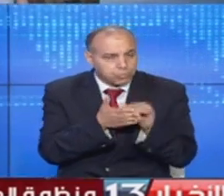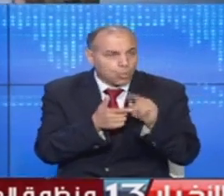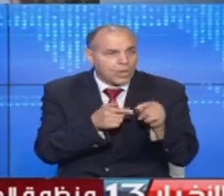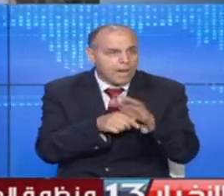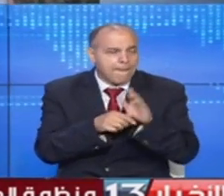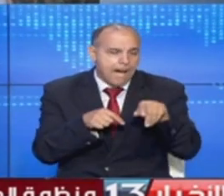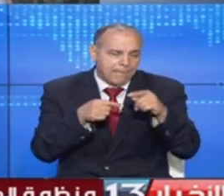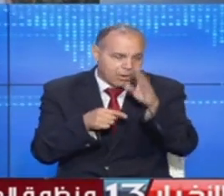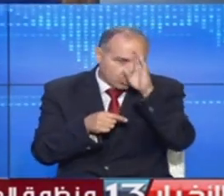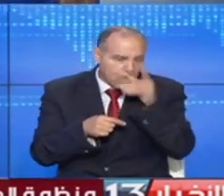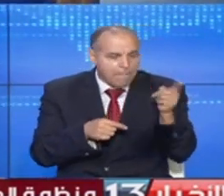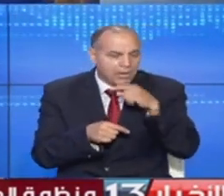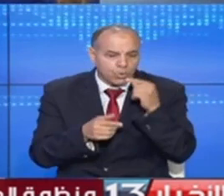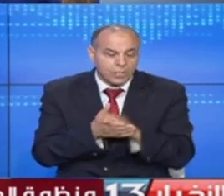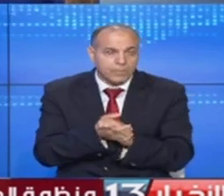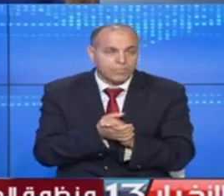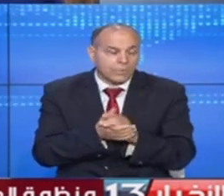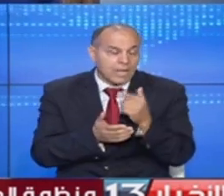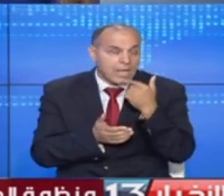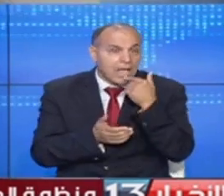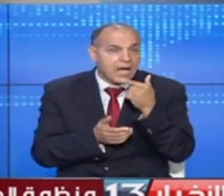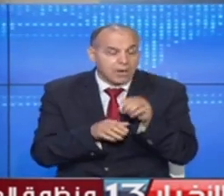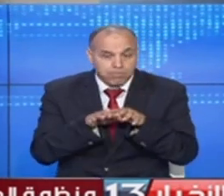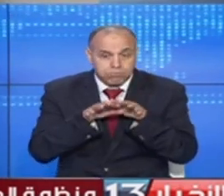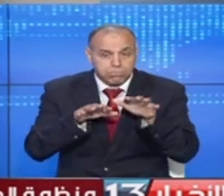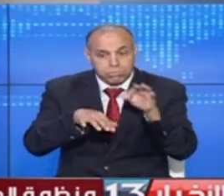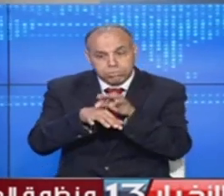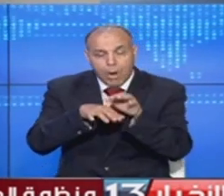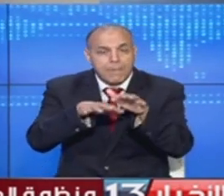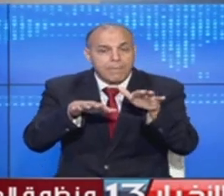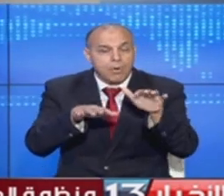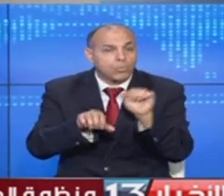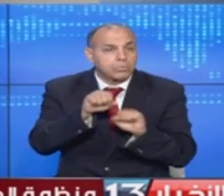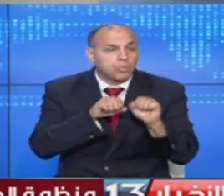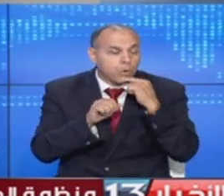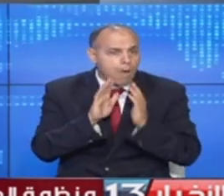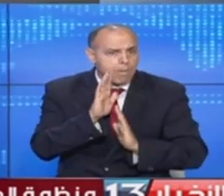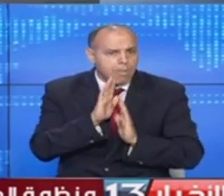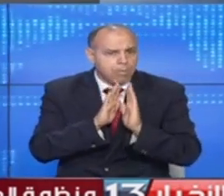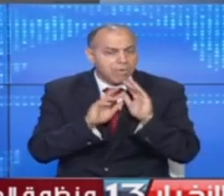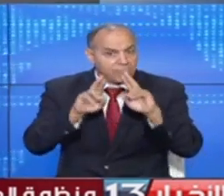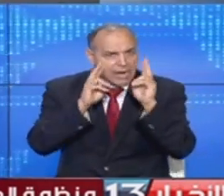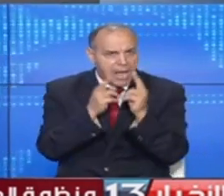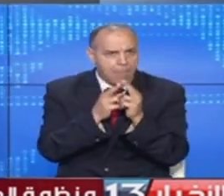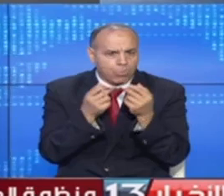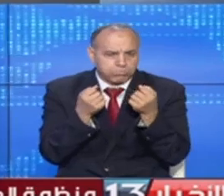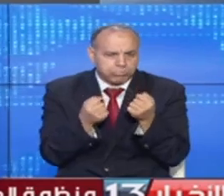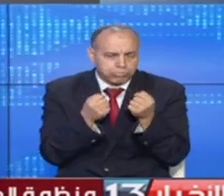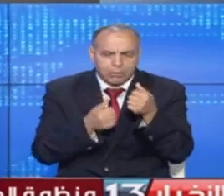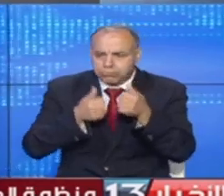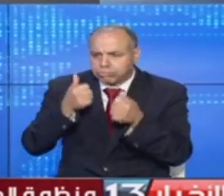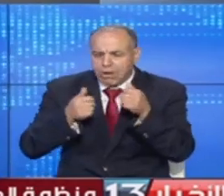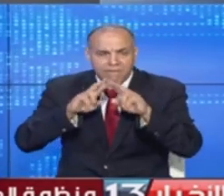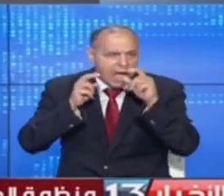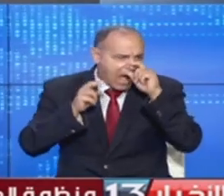البرازيل ثم روسيا وفيما يشهد انتشار عدوى الفيروس نفقات تصاعديا عبر العالم تشتد حده السباق